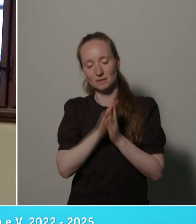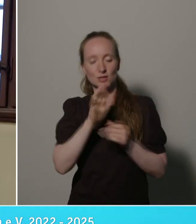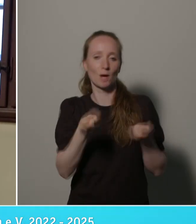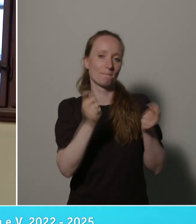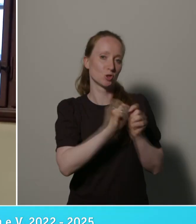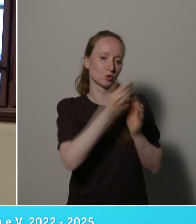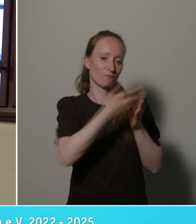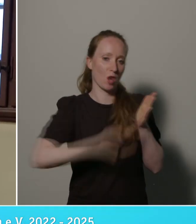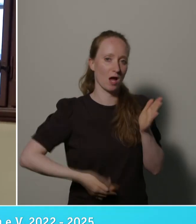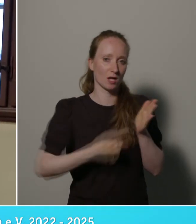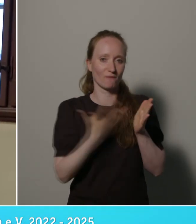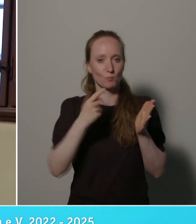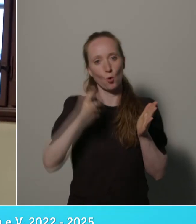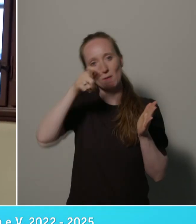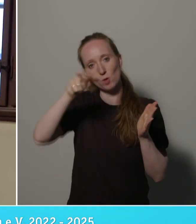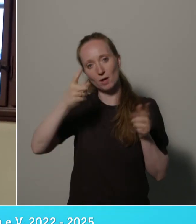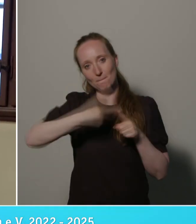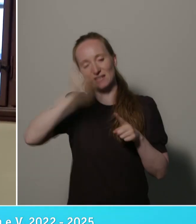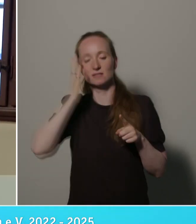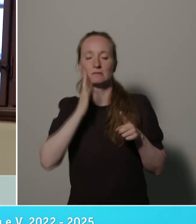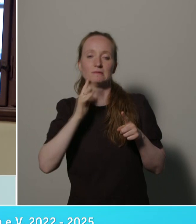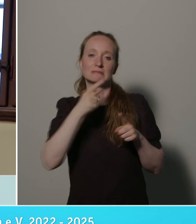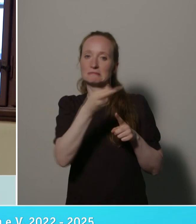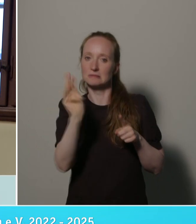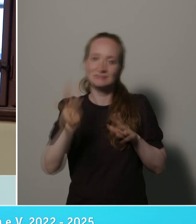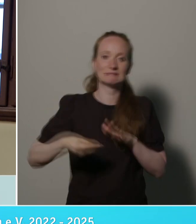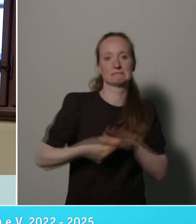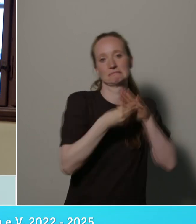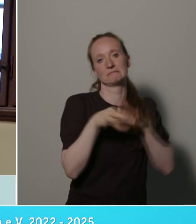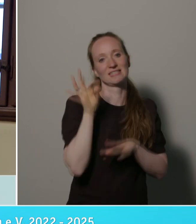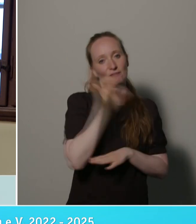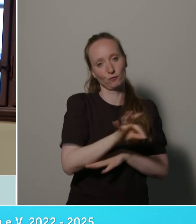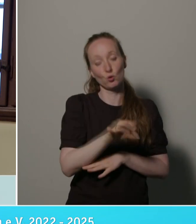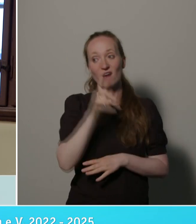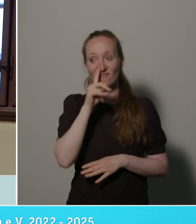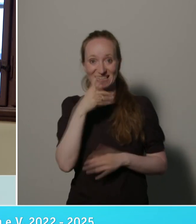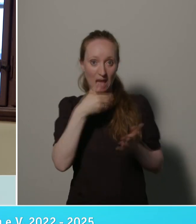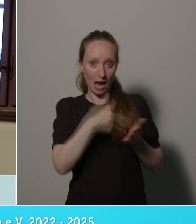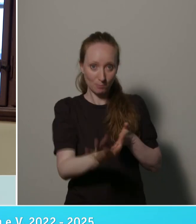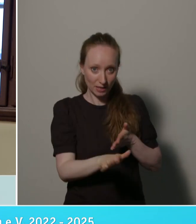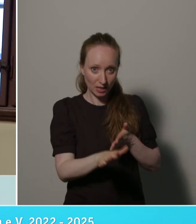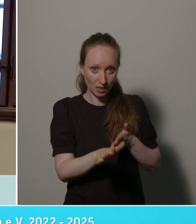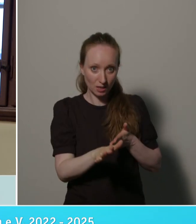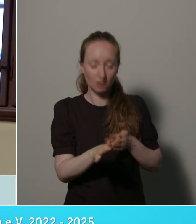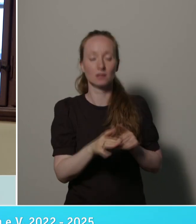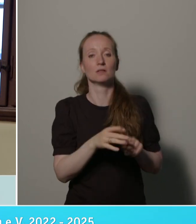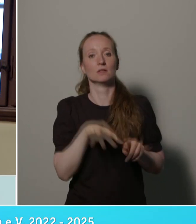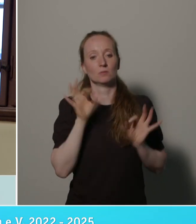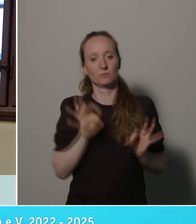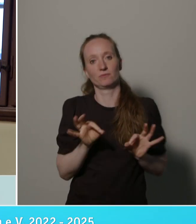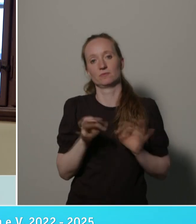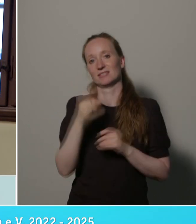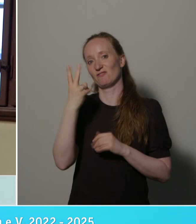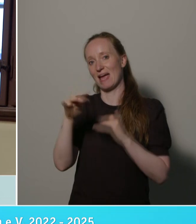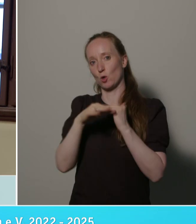des Oberbürgermeisters an dieser Stelle wirklich zuzustimmen. Wenn das nämlich nicht der Fall wäre, dann muss ich Ihnen sagen, würden die beiden